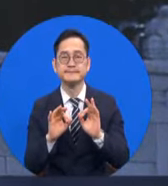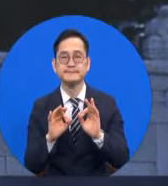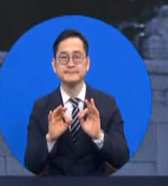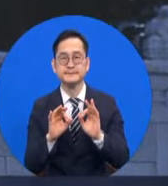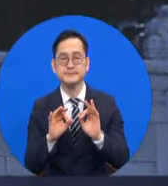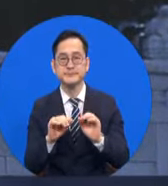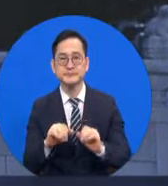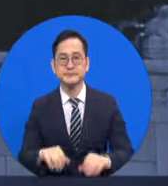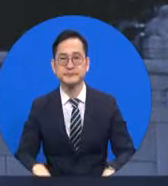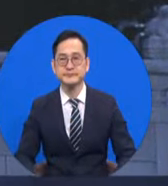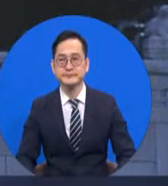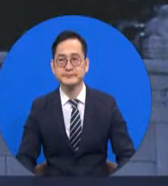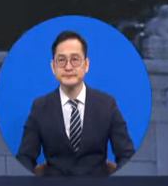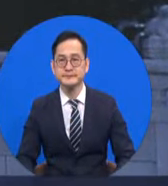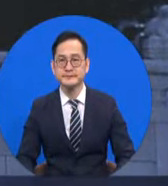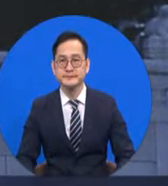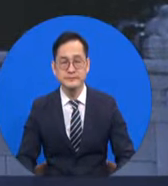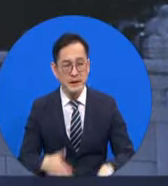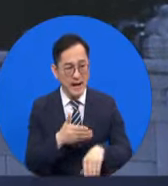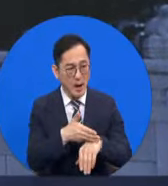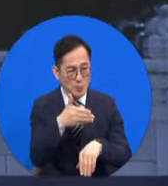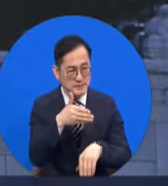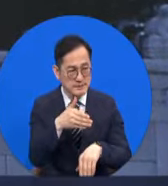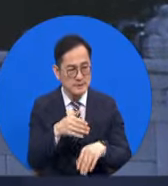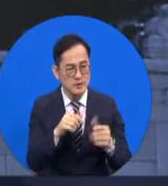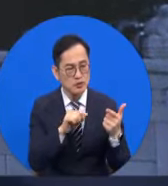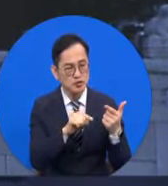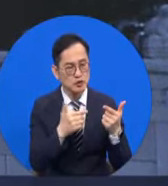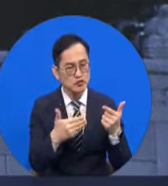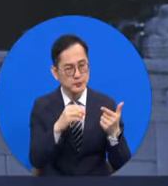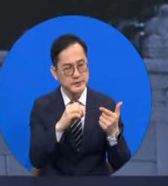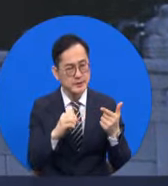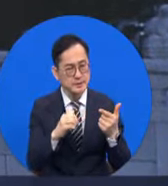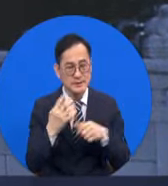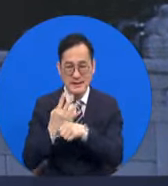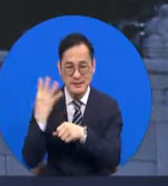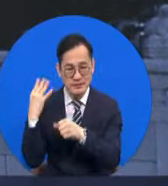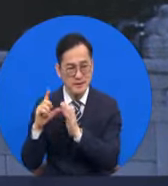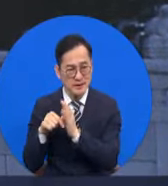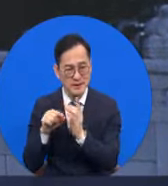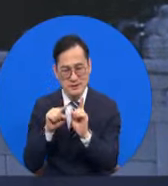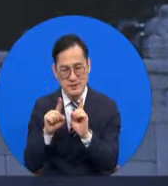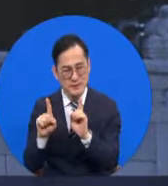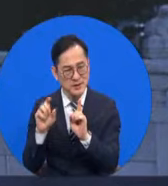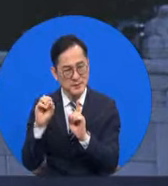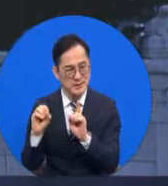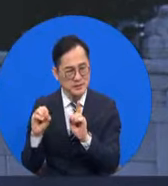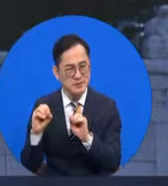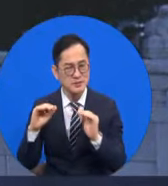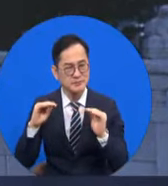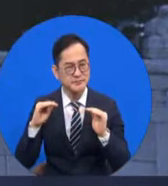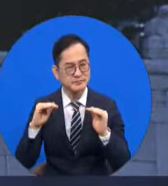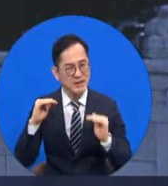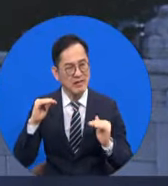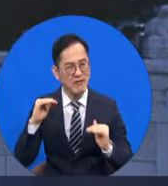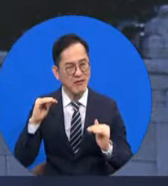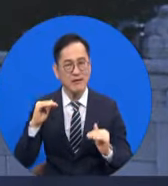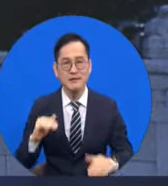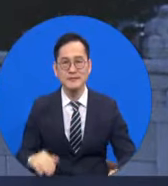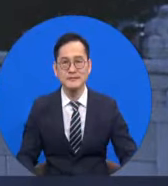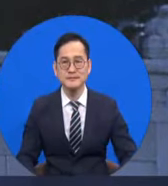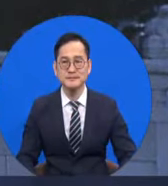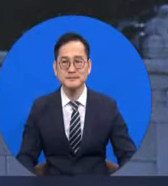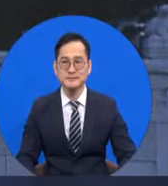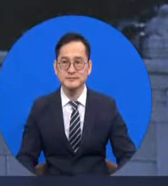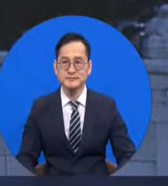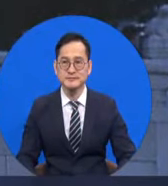김용주 의원님, 네. 9시 기준 본 투표율이 6.9%인데 4년 전 총선보다 1.1%포인트 좀 낮은 상황입니다. 네. 투표 초반이라